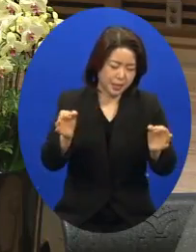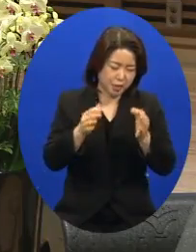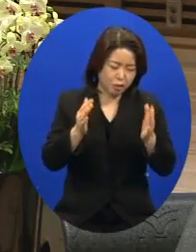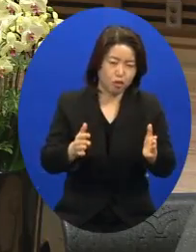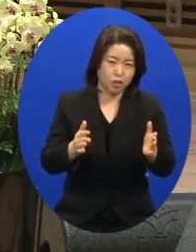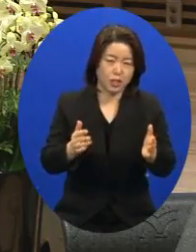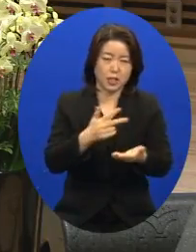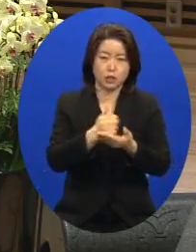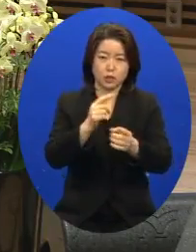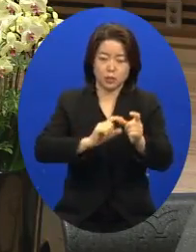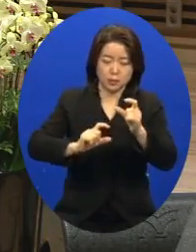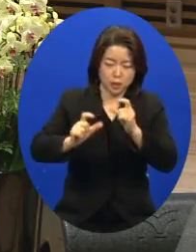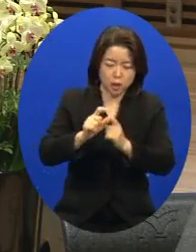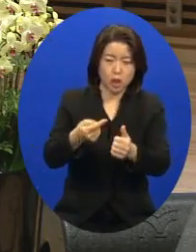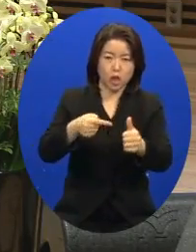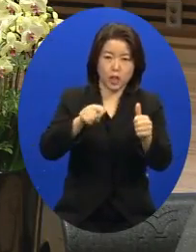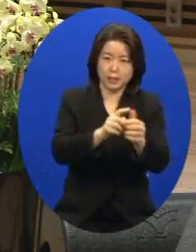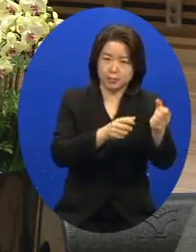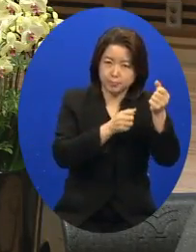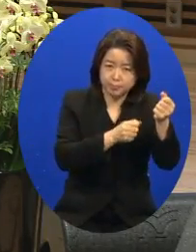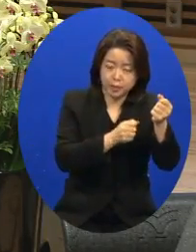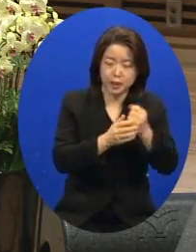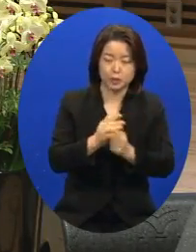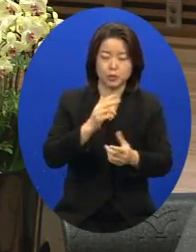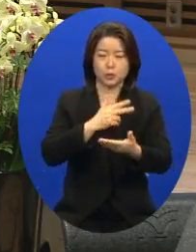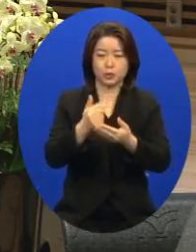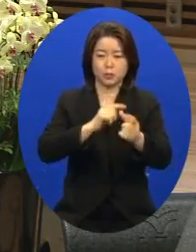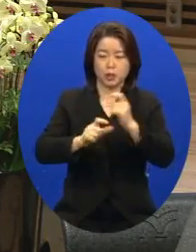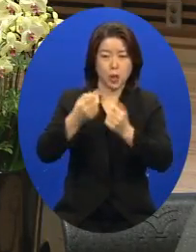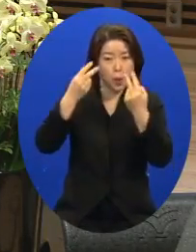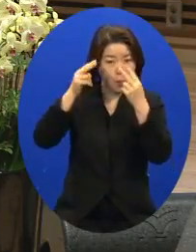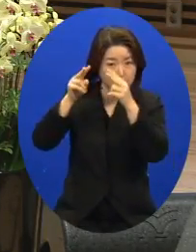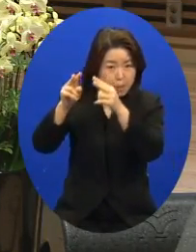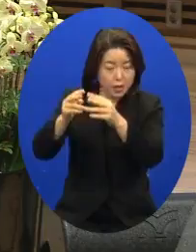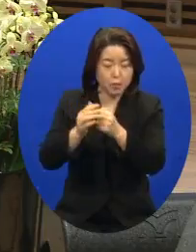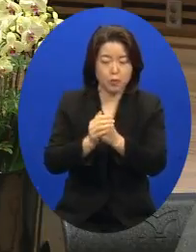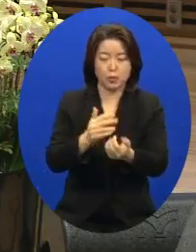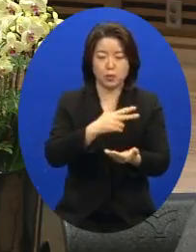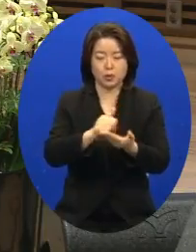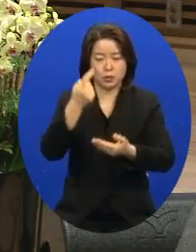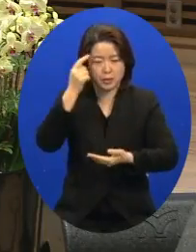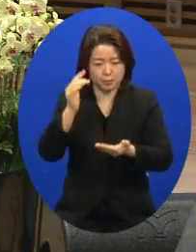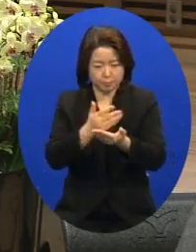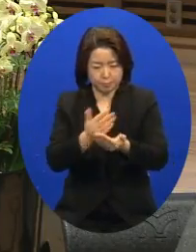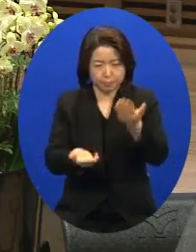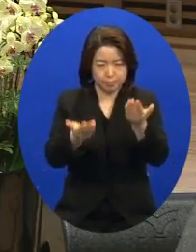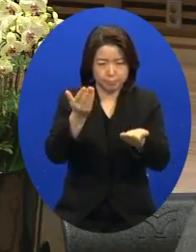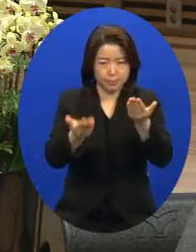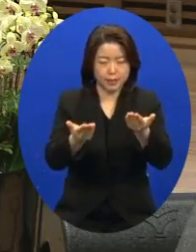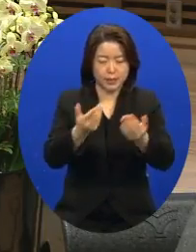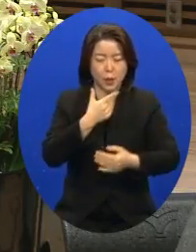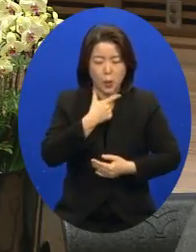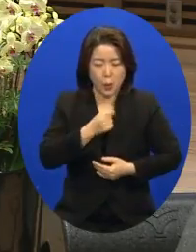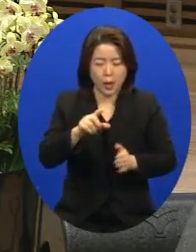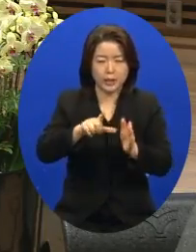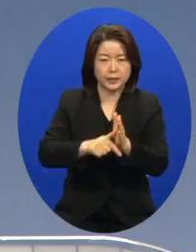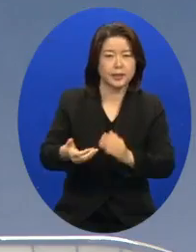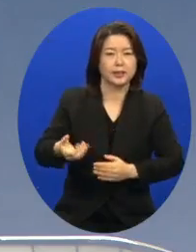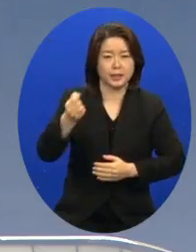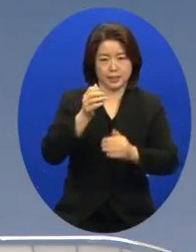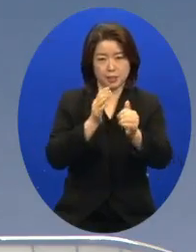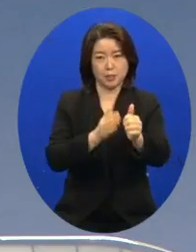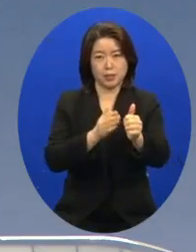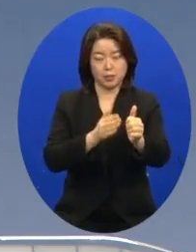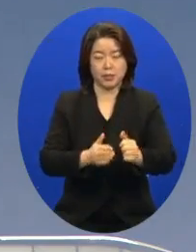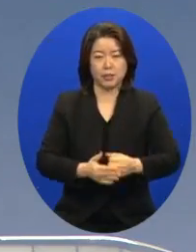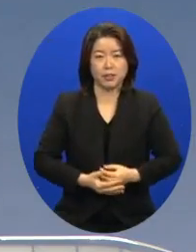주님을 더 지아 고 주님을 바라 보시고 주님의 판단을 9 하시던 시간을 꼭 가지시기를 바랍니다